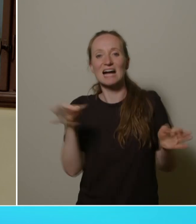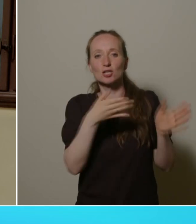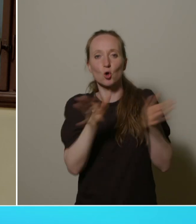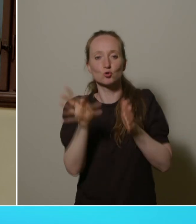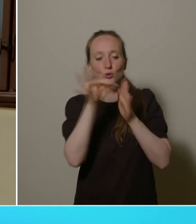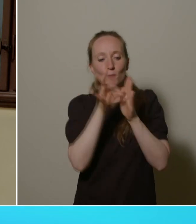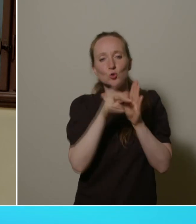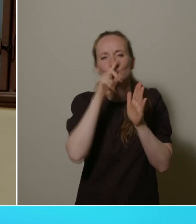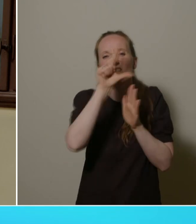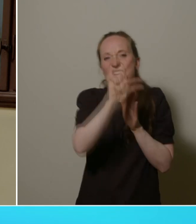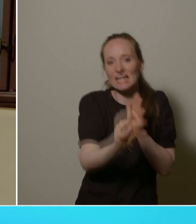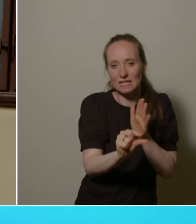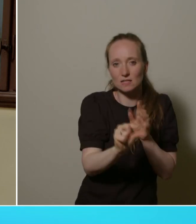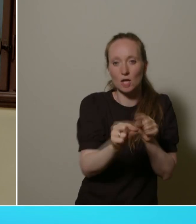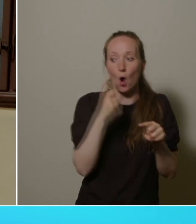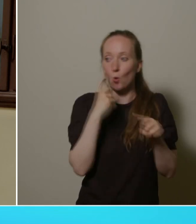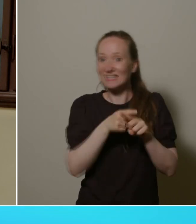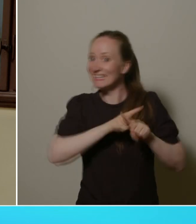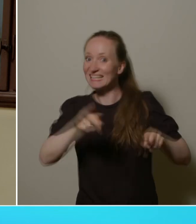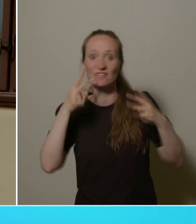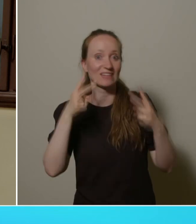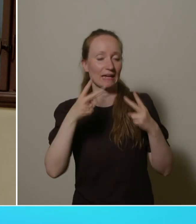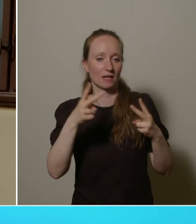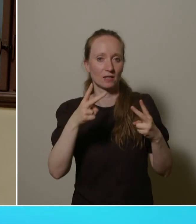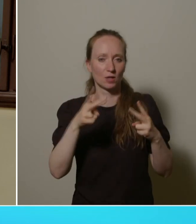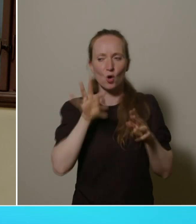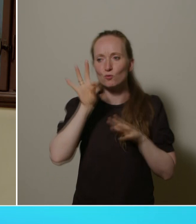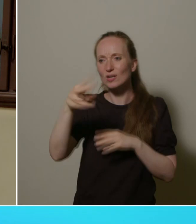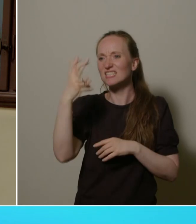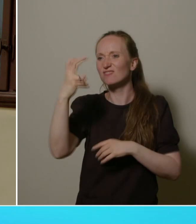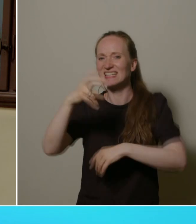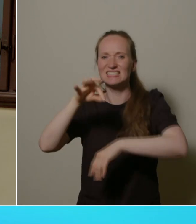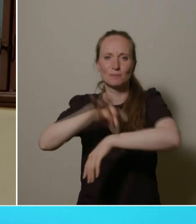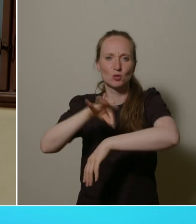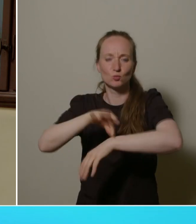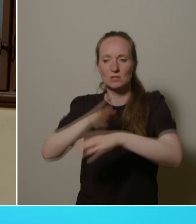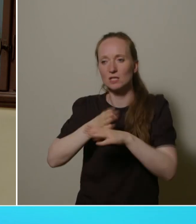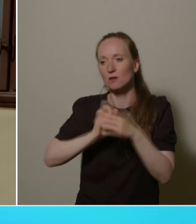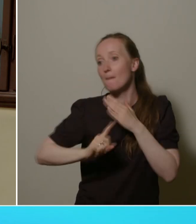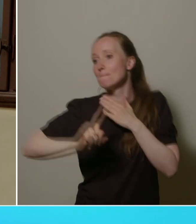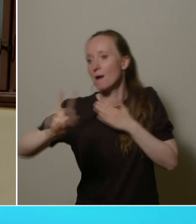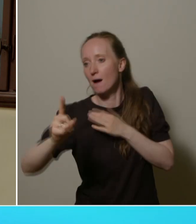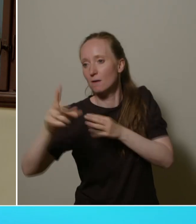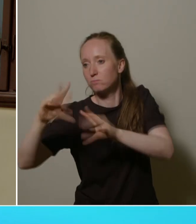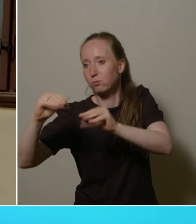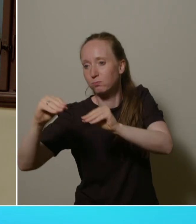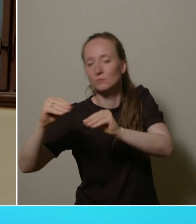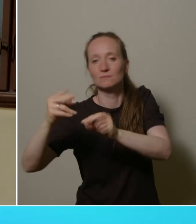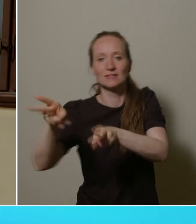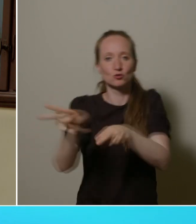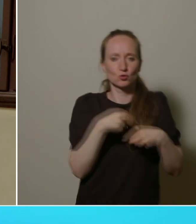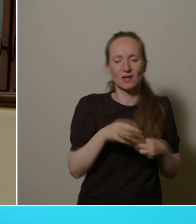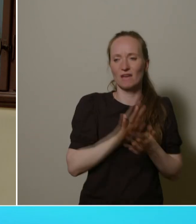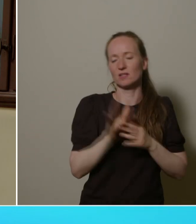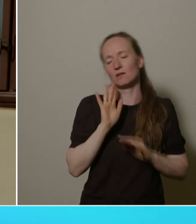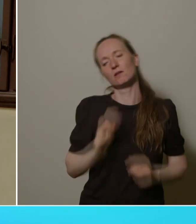die eben auch nicht dringend sind, dass man nicht für 20 Minuten zu einem Ausschuss gehen muss, sondern dass der eben auch ausfallen